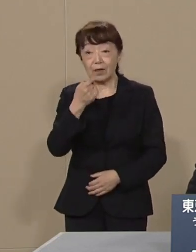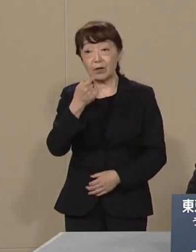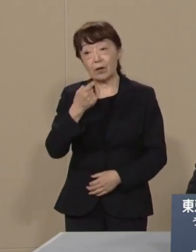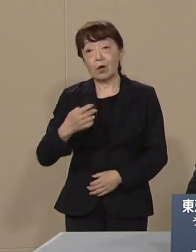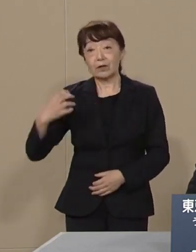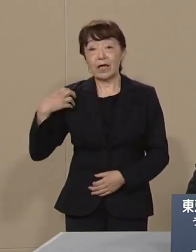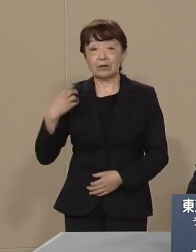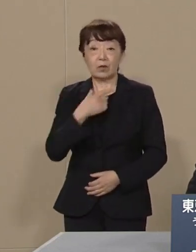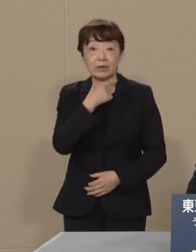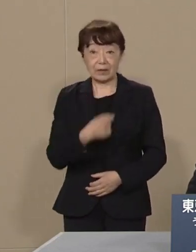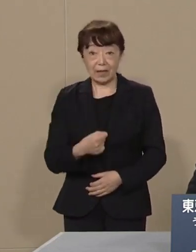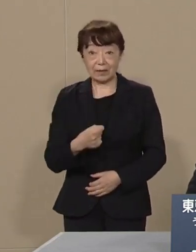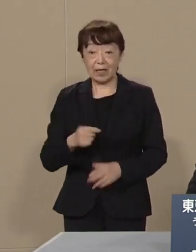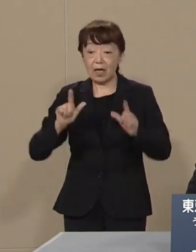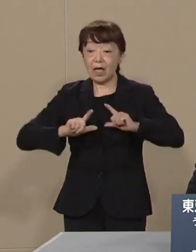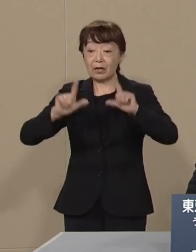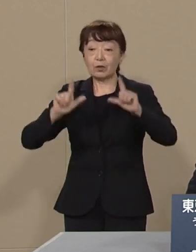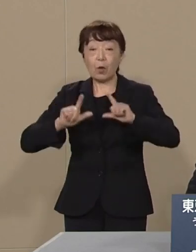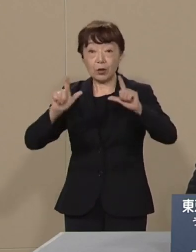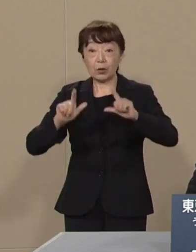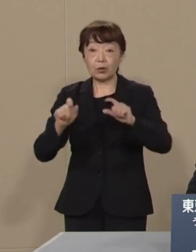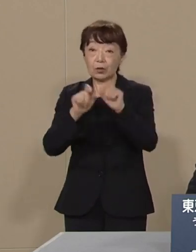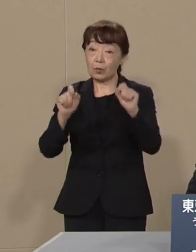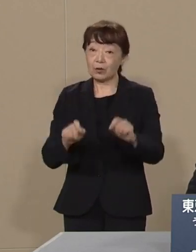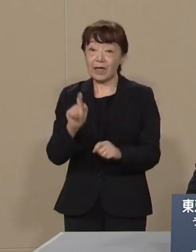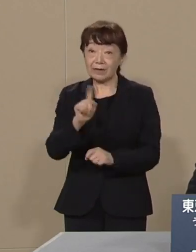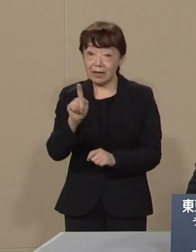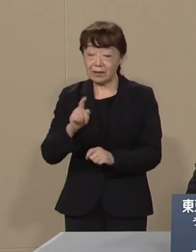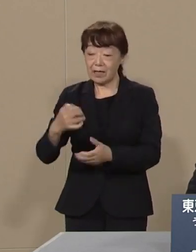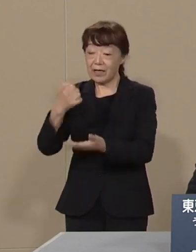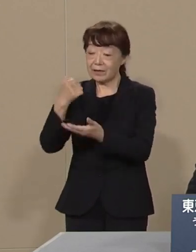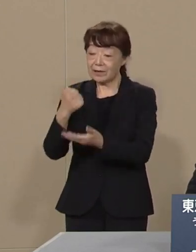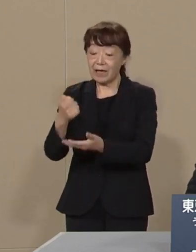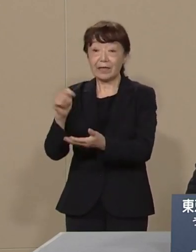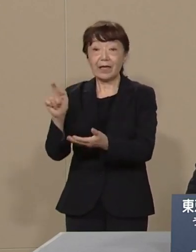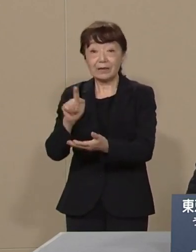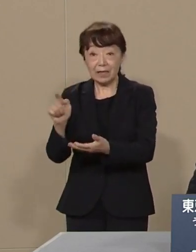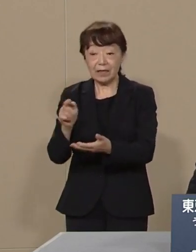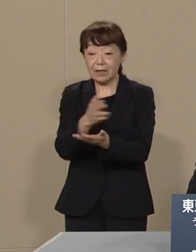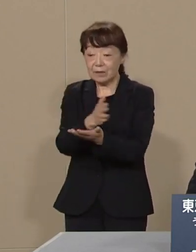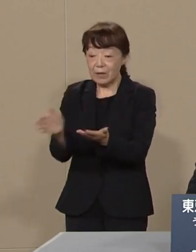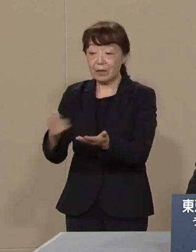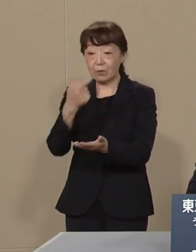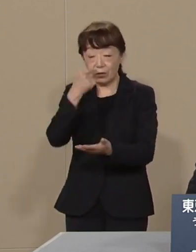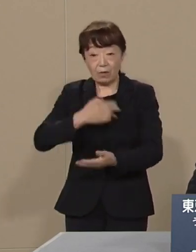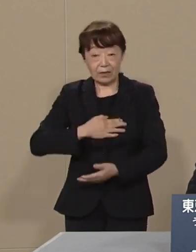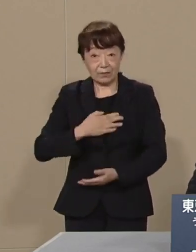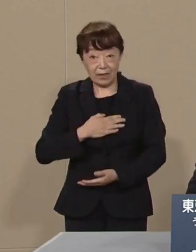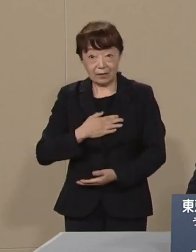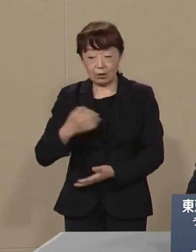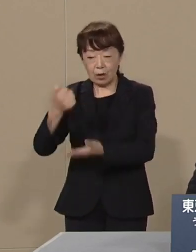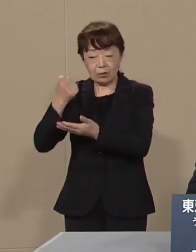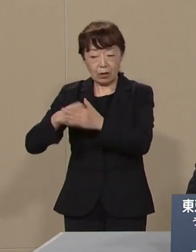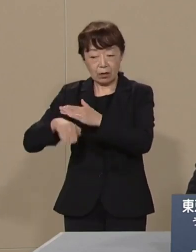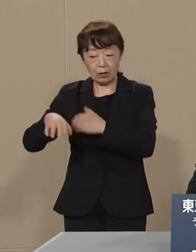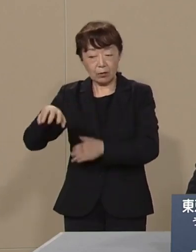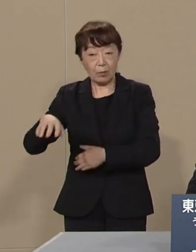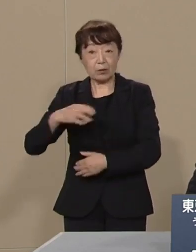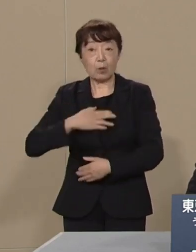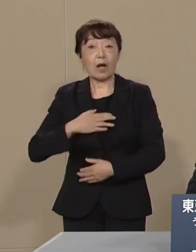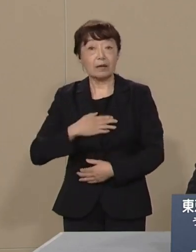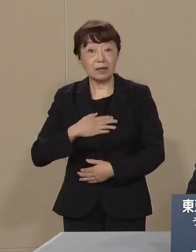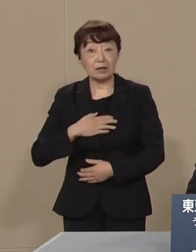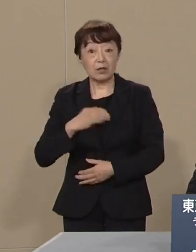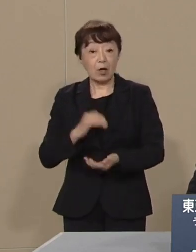そして私はわかっています財源がどこにあるのかどこに隠されているのかどうして高齢者の問題